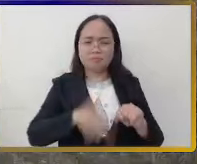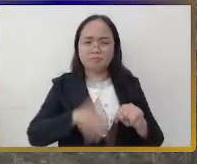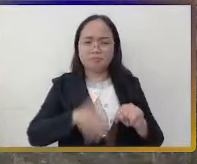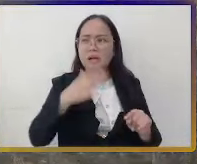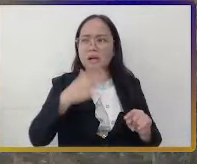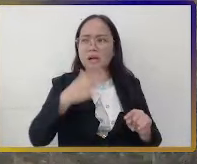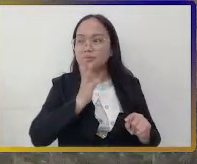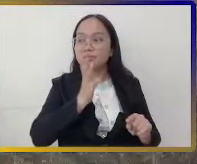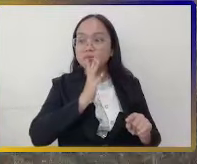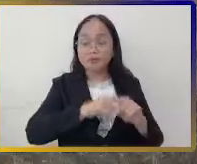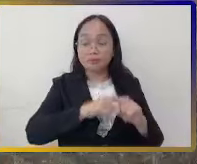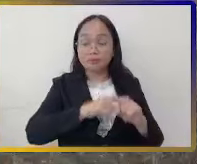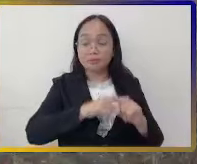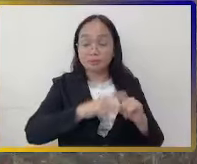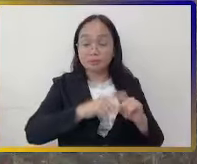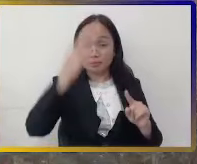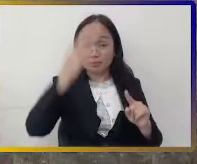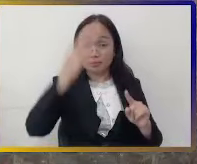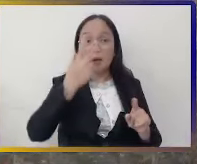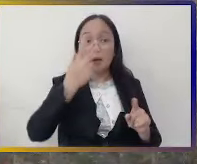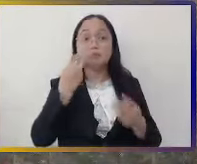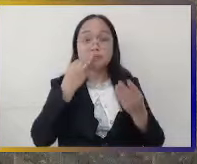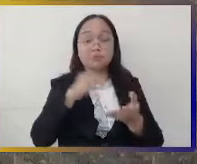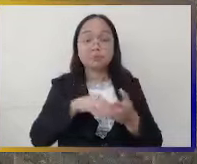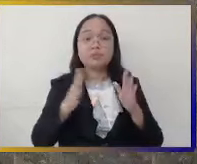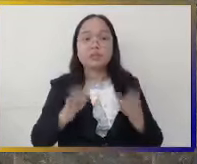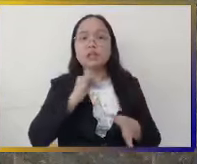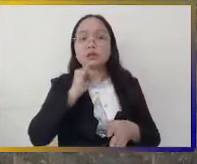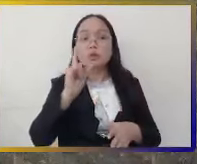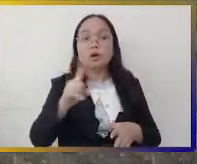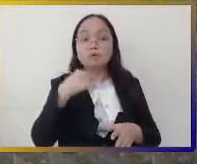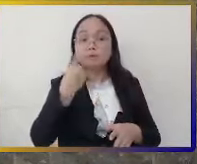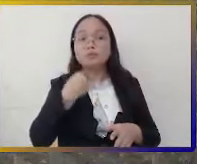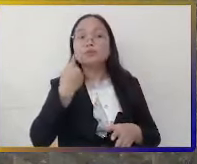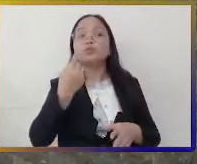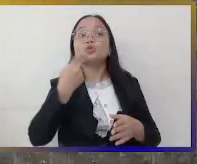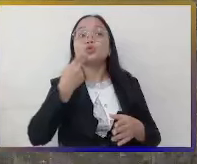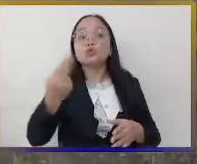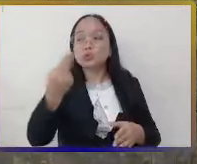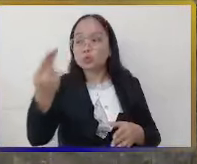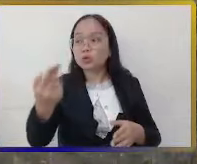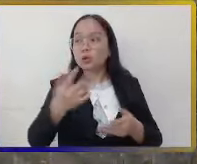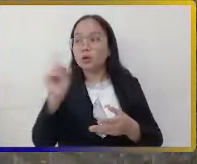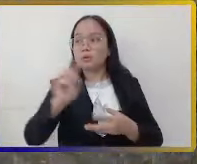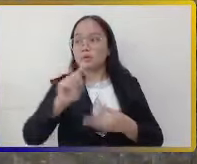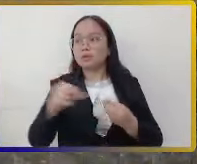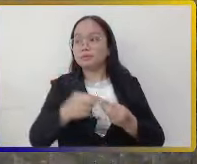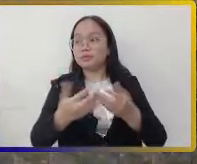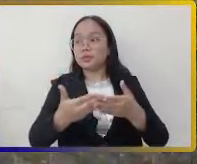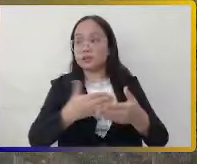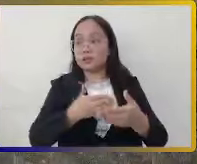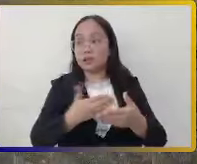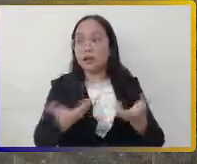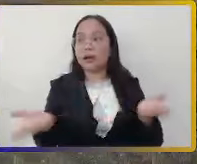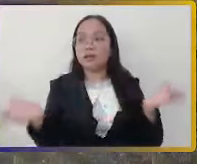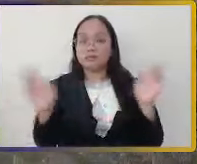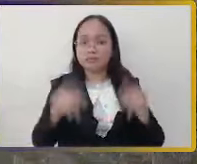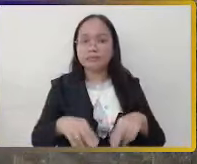one that foretell. You see, yan yung nagsasalita ng mangyayari. You see, yan